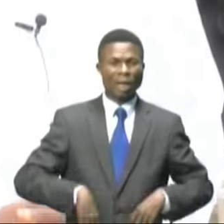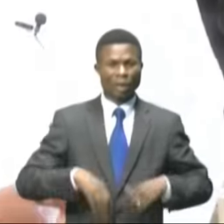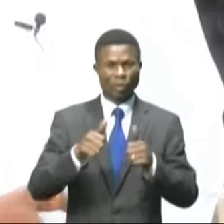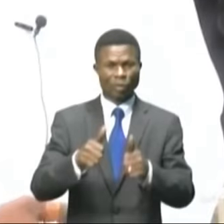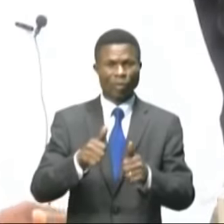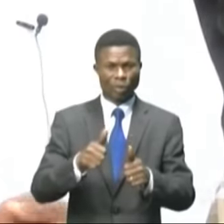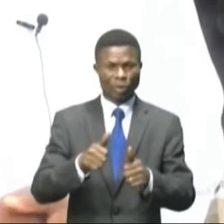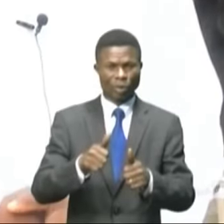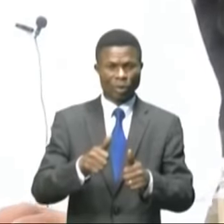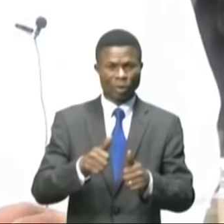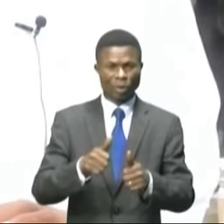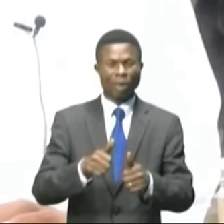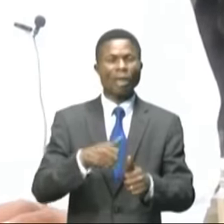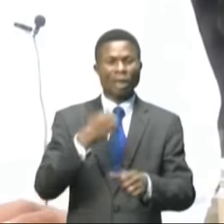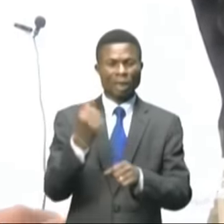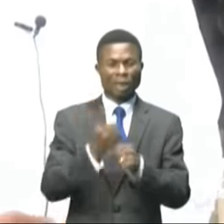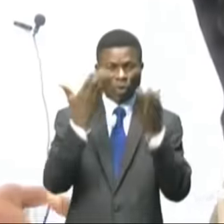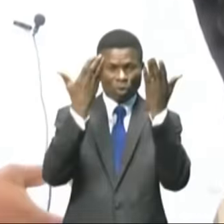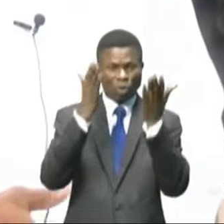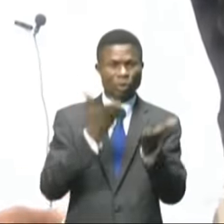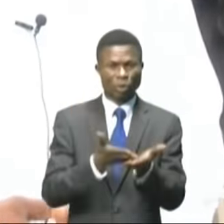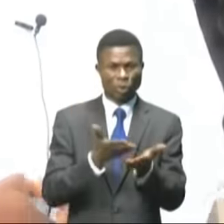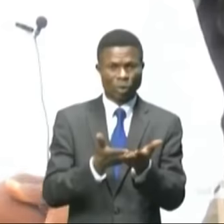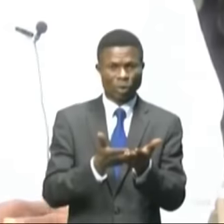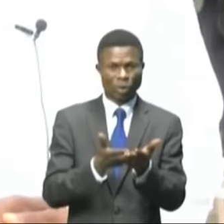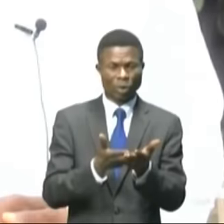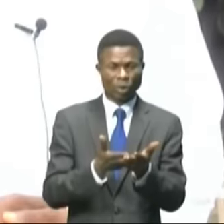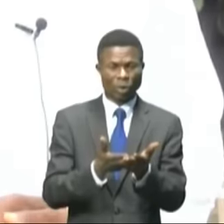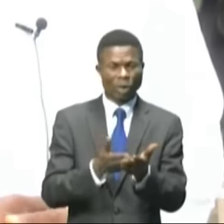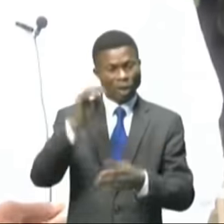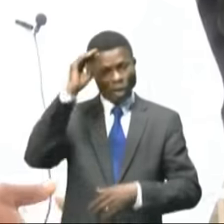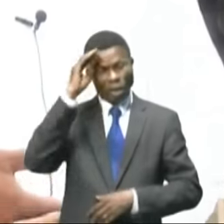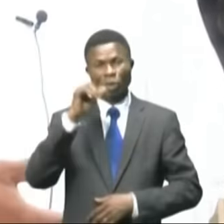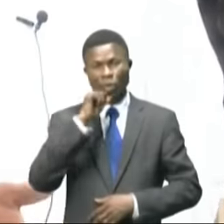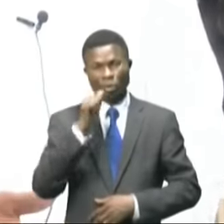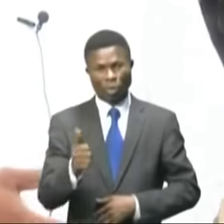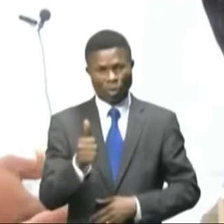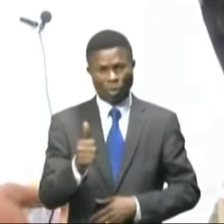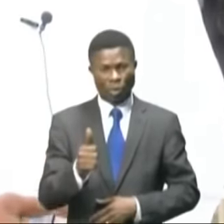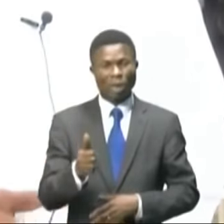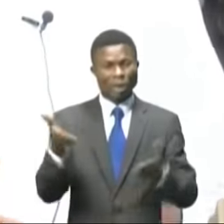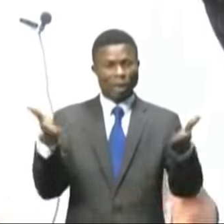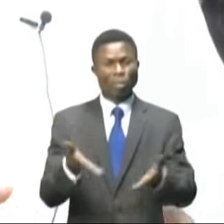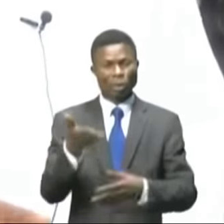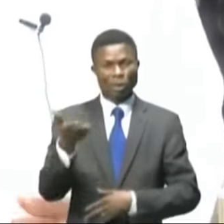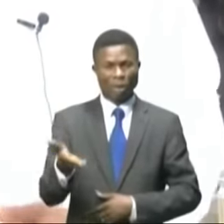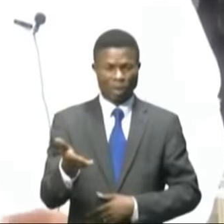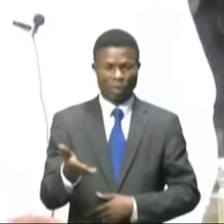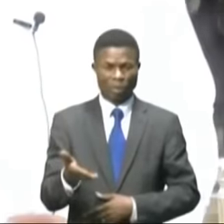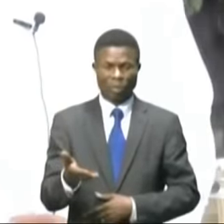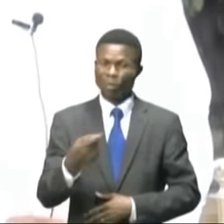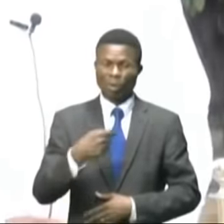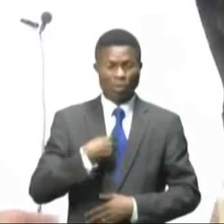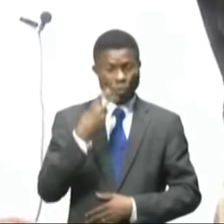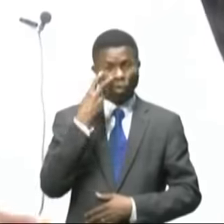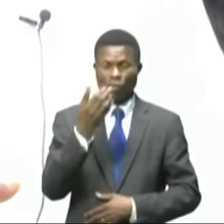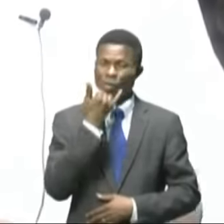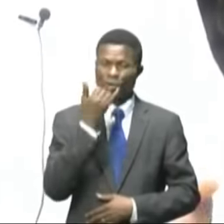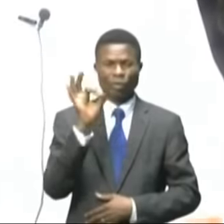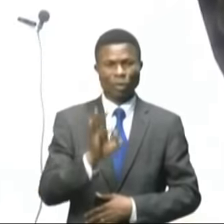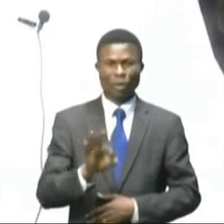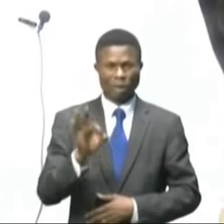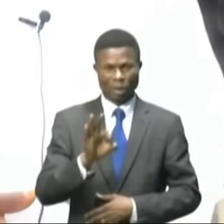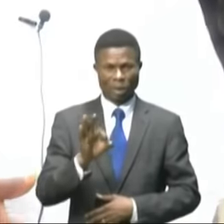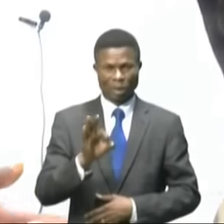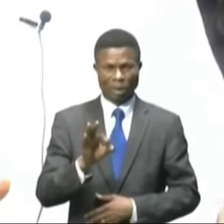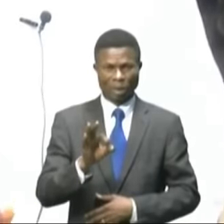ont eu à faire les études, ils n'ont pas triché et qu'ils sont là, moi je ne trouve pas le mal. Hein. Ça